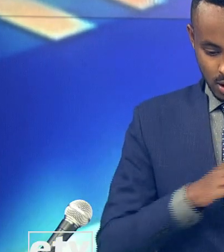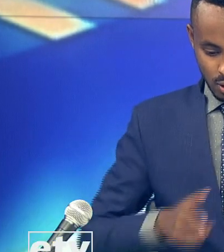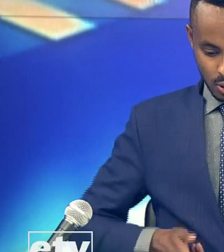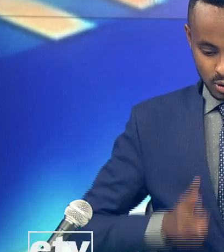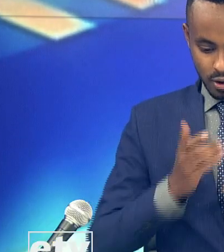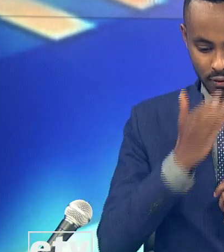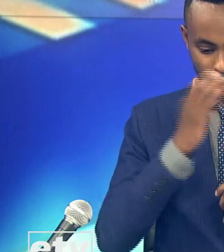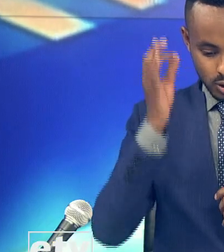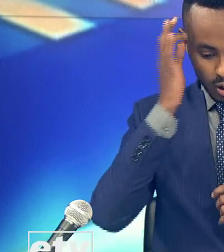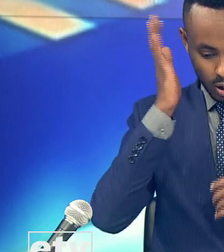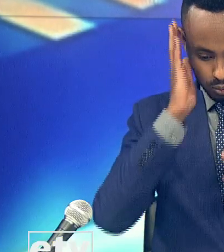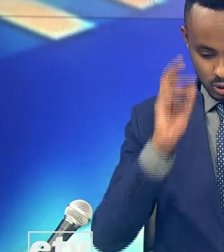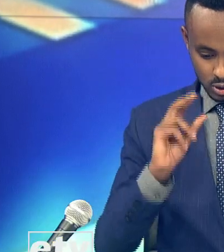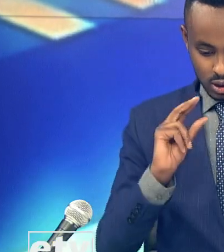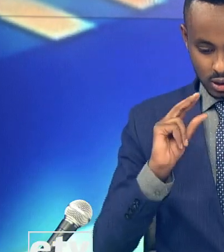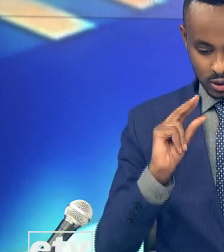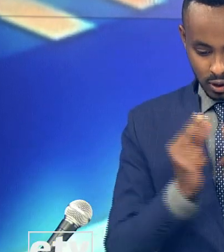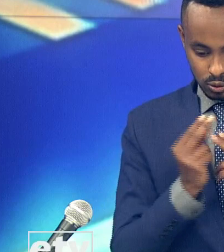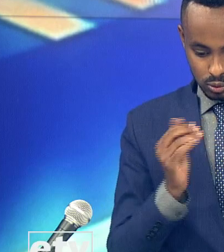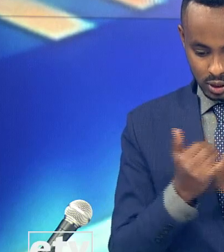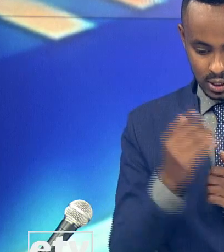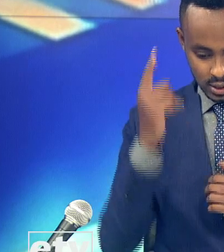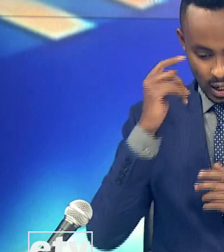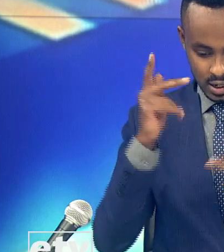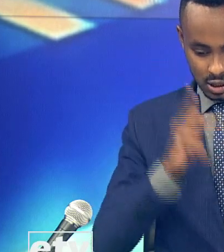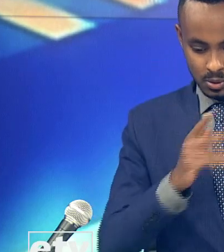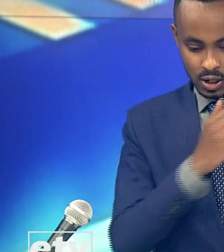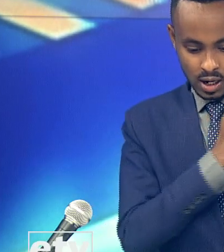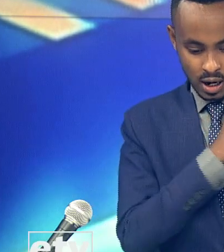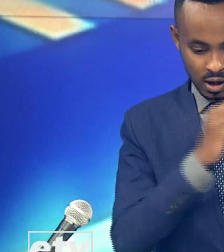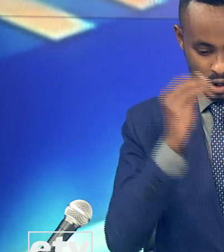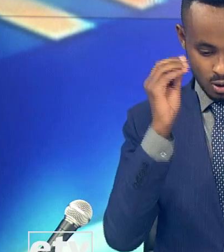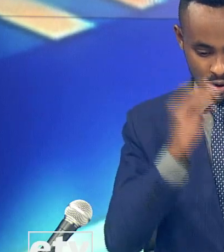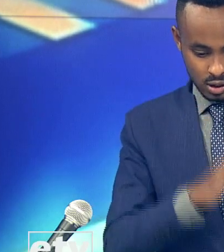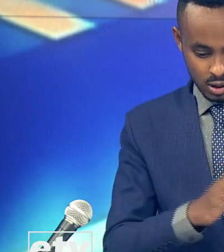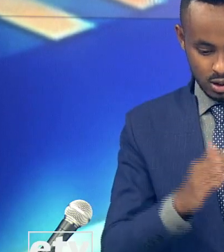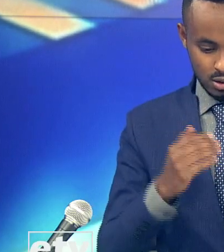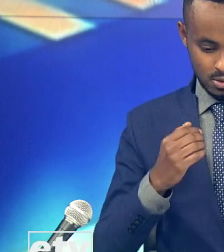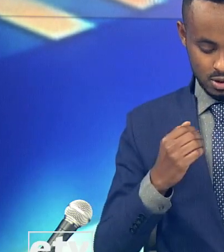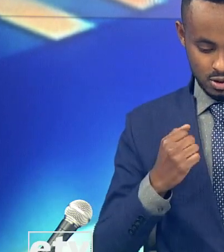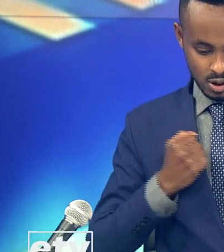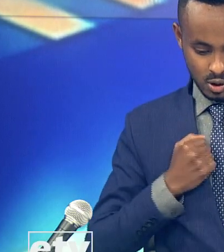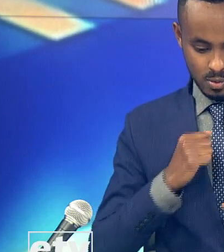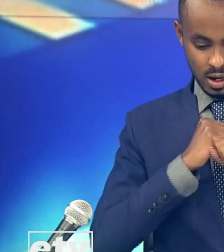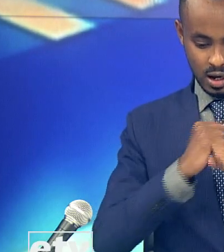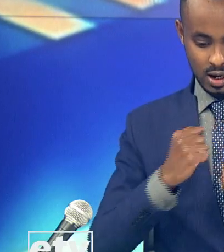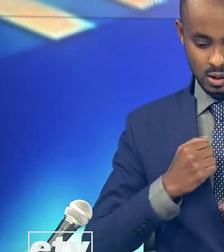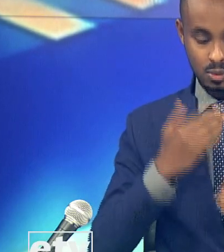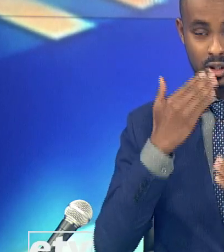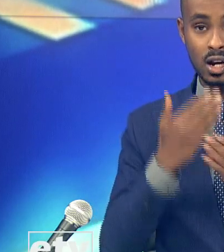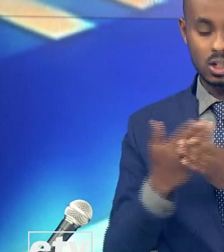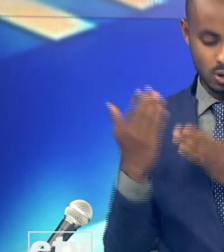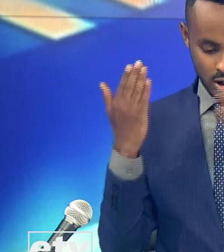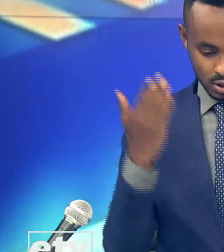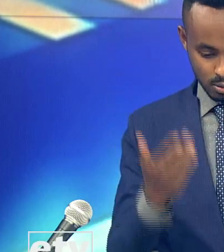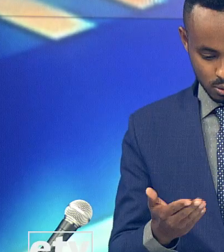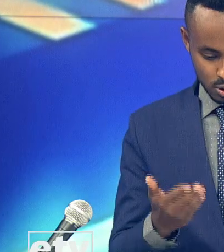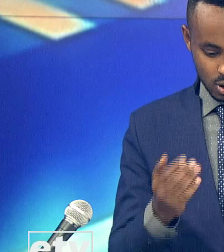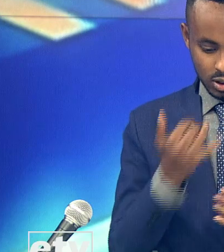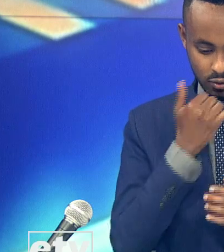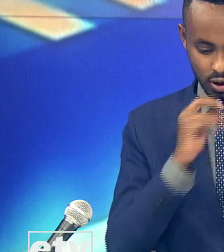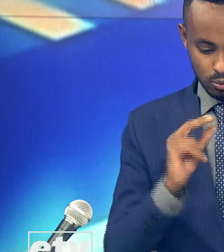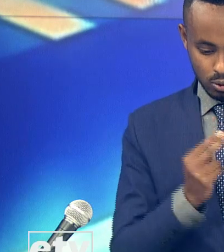የመቀሌ ከተማ ነዋሪዎች አፋኙ የህወሓት ቡድን የጥፋት ቡድን ከትግራይ ህዝብ ጫንቃ ላይ ላወረደልን የጀግናው የመከላከያ ሰራዊት ምስጋናቸውን